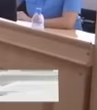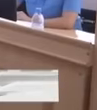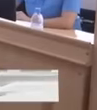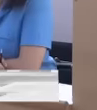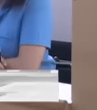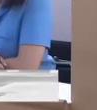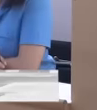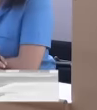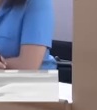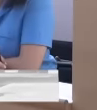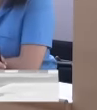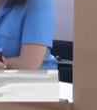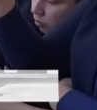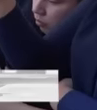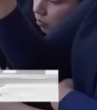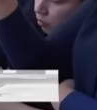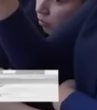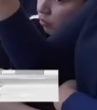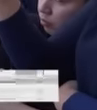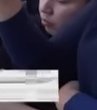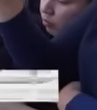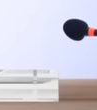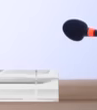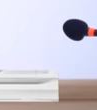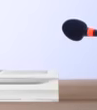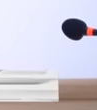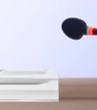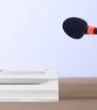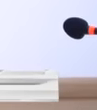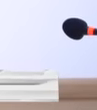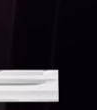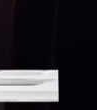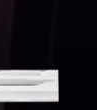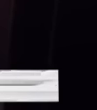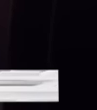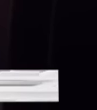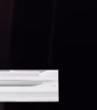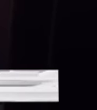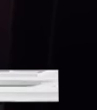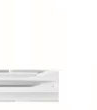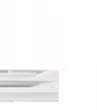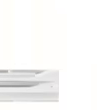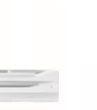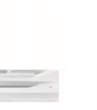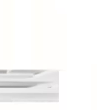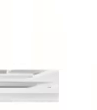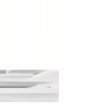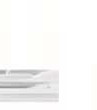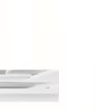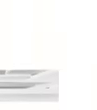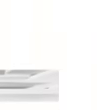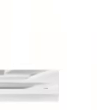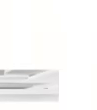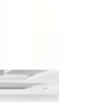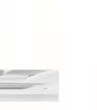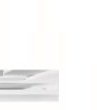Взятки свыше полумиллиона тенге. Сразу 15 пожарных судят за коррупцию в Костанае. Совершил тяжкие коррупционные уголовные правонарушения